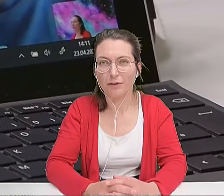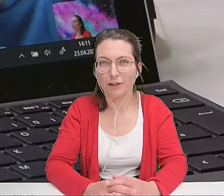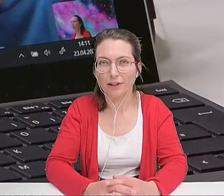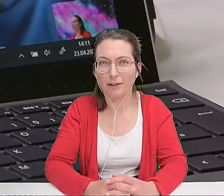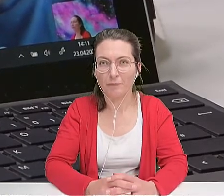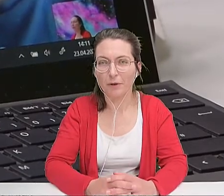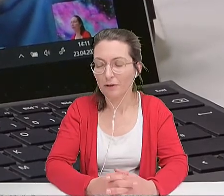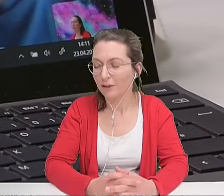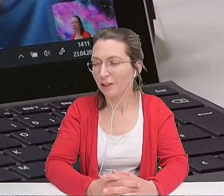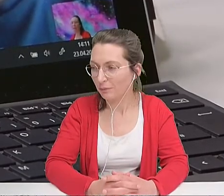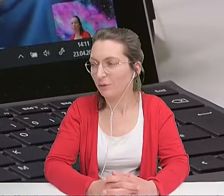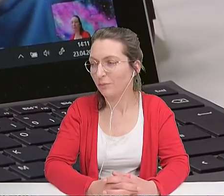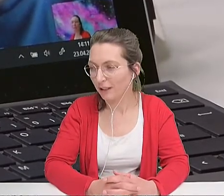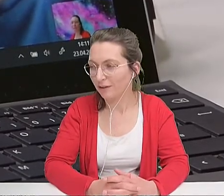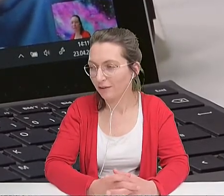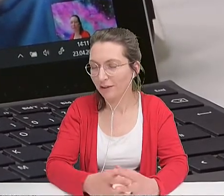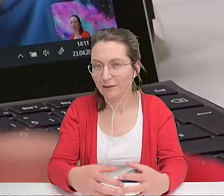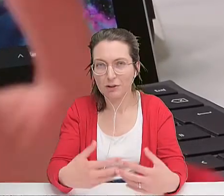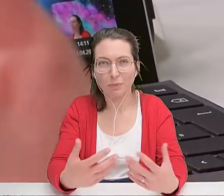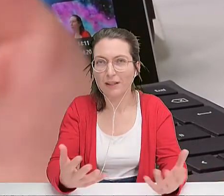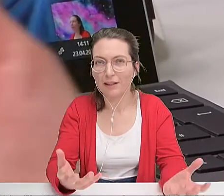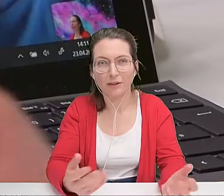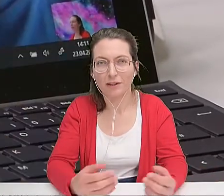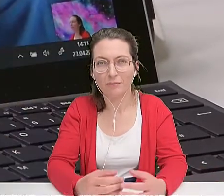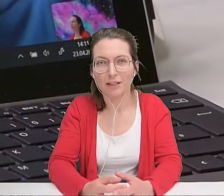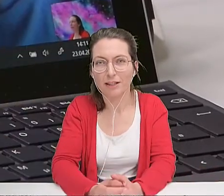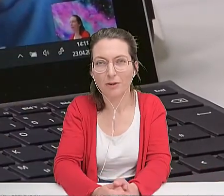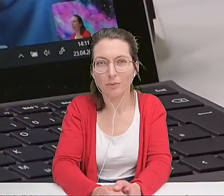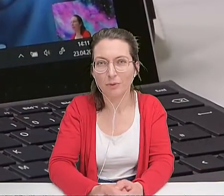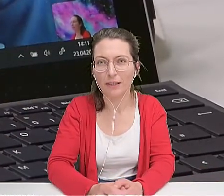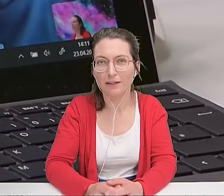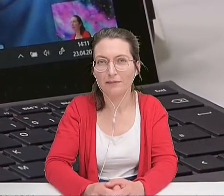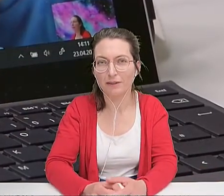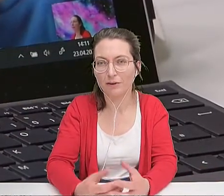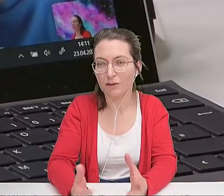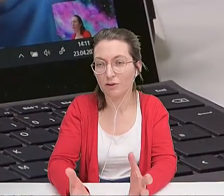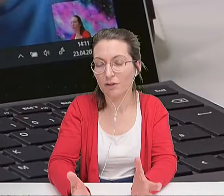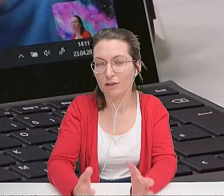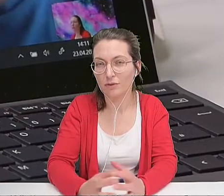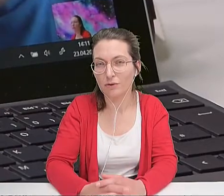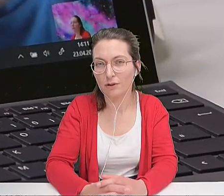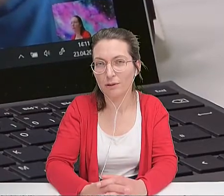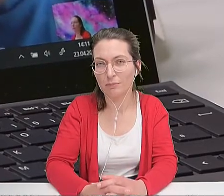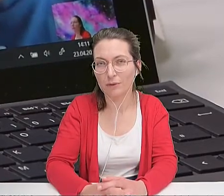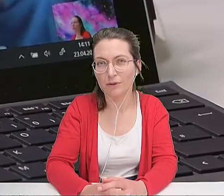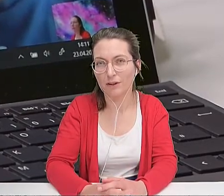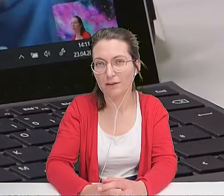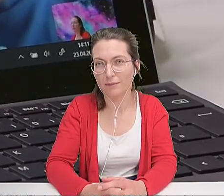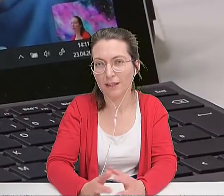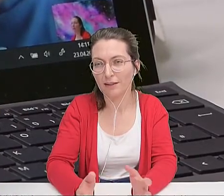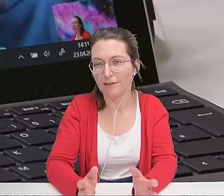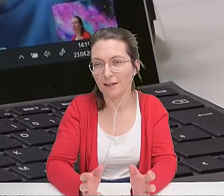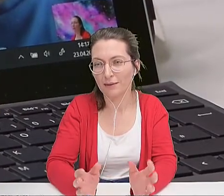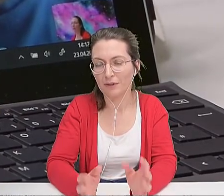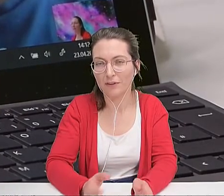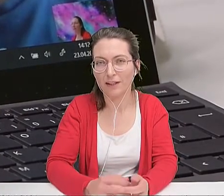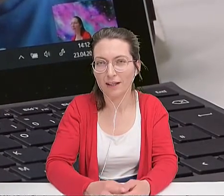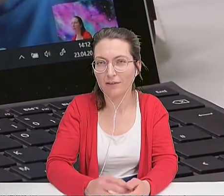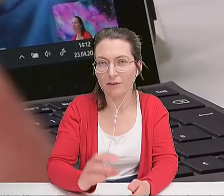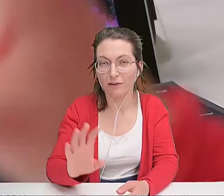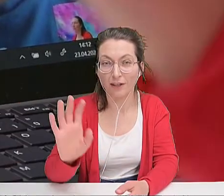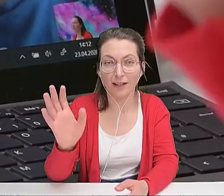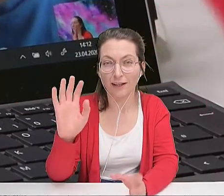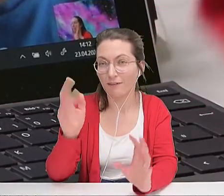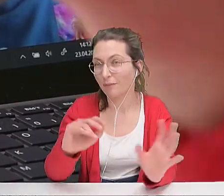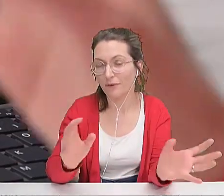bisschen offener damit umgeht. Das entspricht genau dem, was ich auch beobachte, was auch die Schülerinnen und Schüler benötigen. Ne? Man kann nicht sagen, ab der 10.